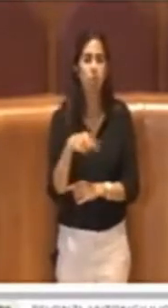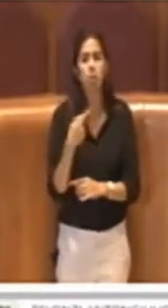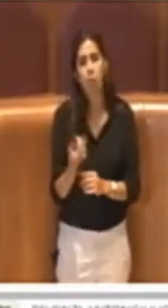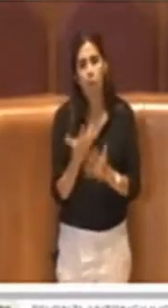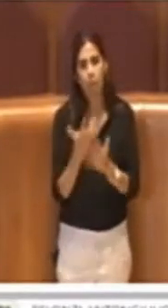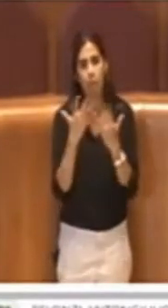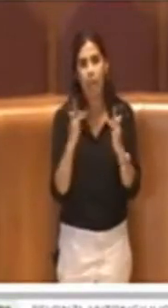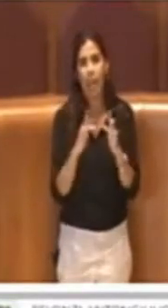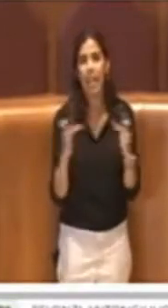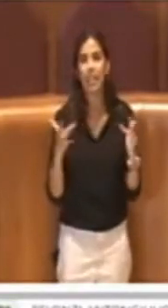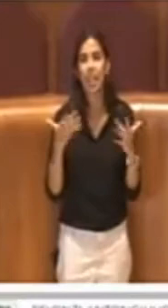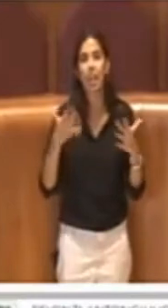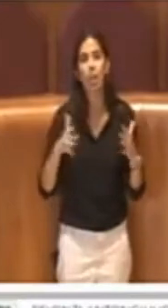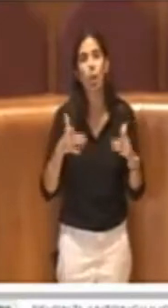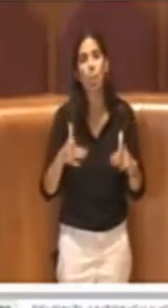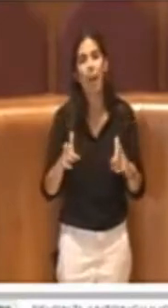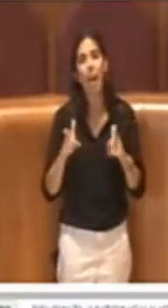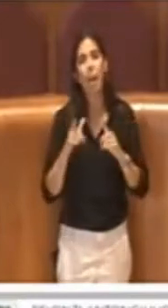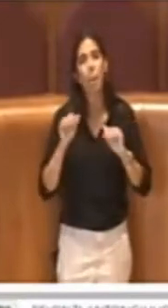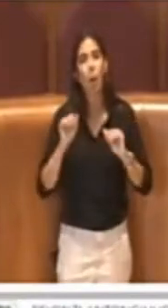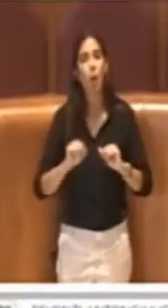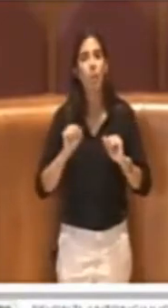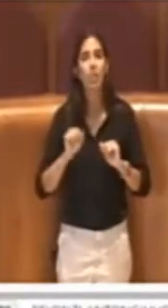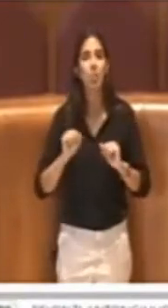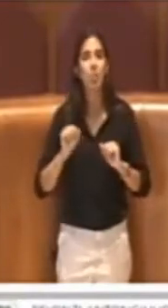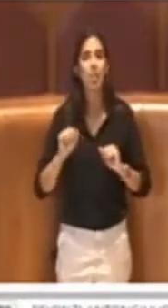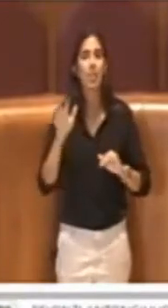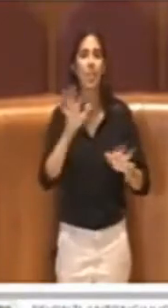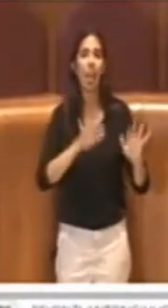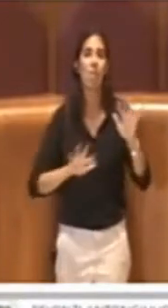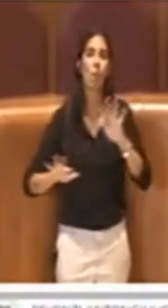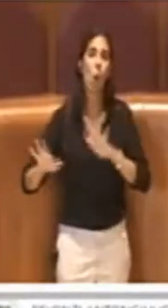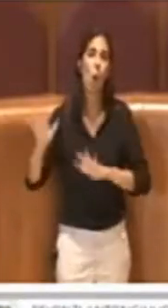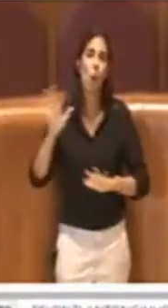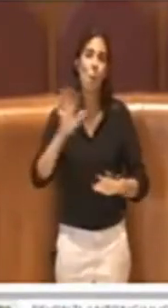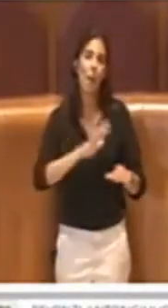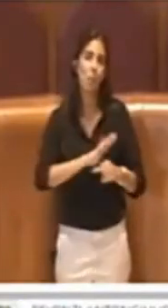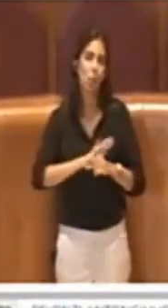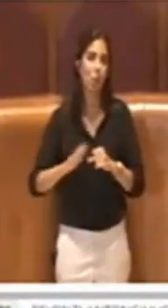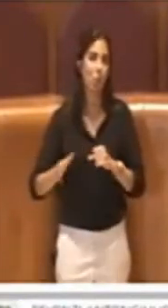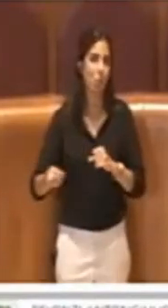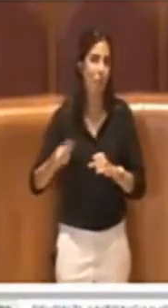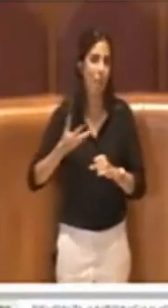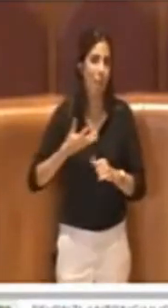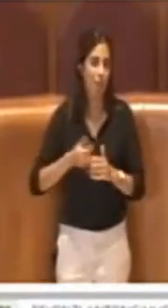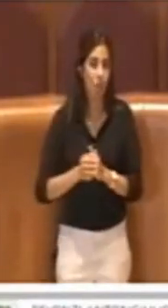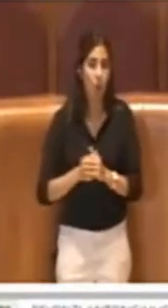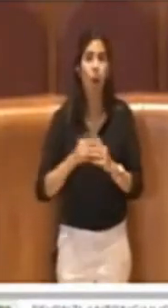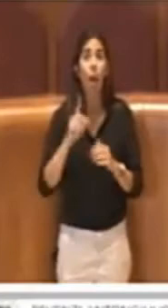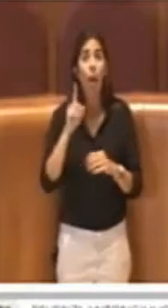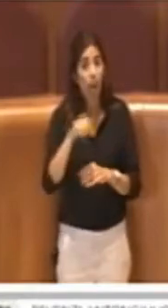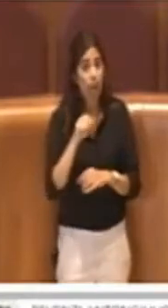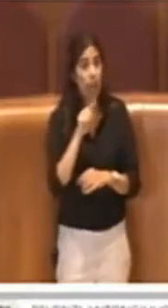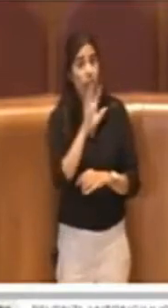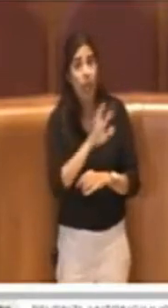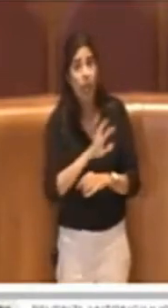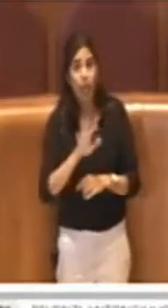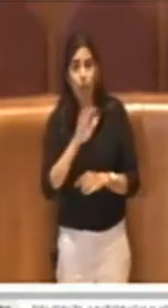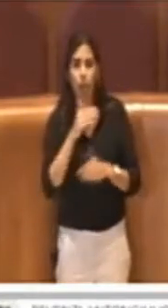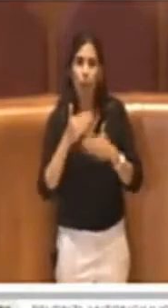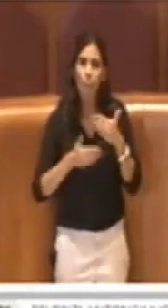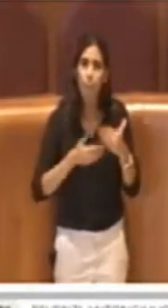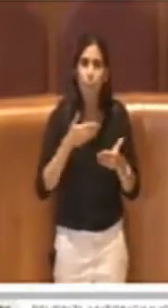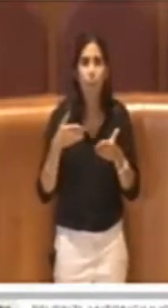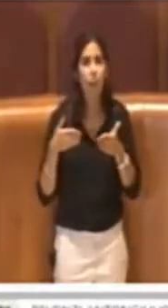offre ormai tutta la tecnologia per avere le notizie, anche il percorso alla regione è stato un percorso lungo e difficile, perché